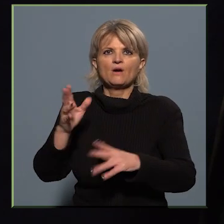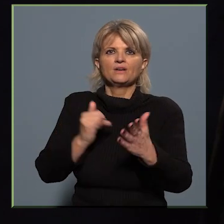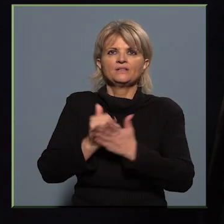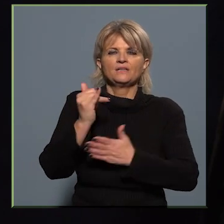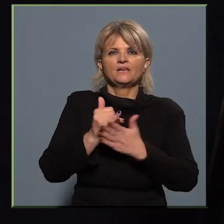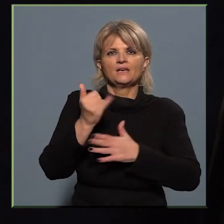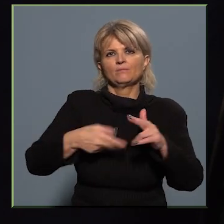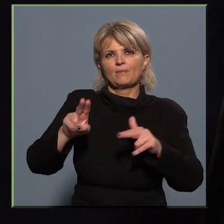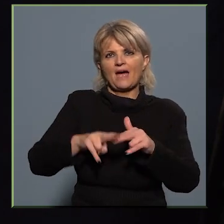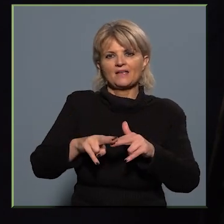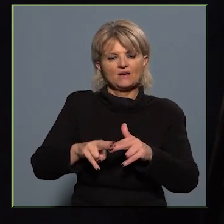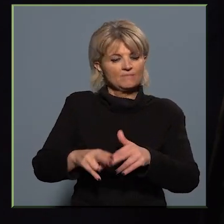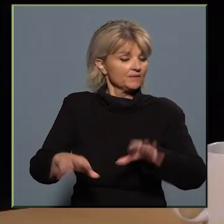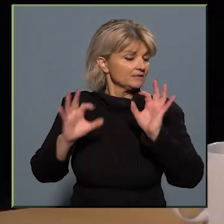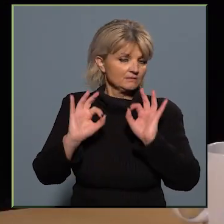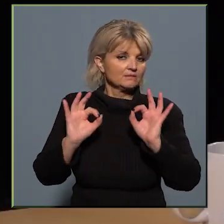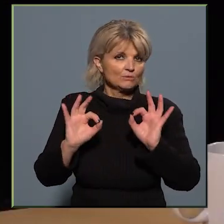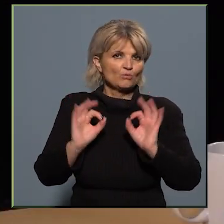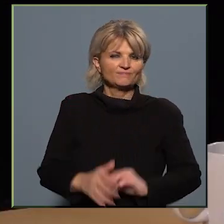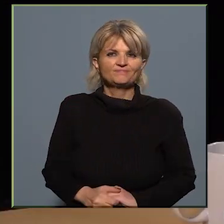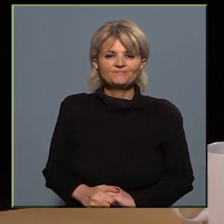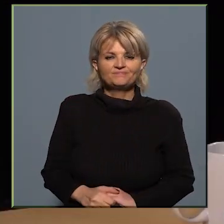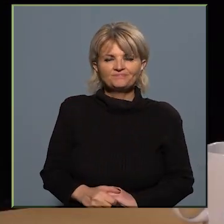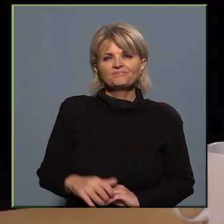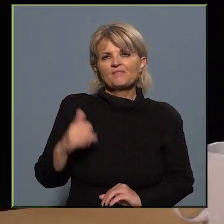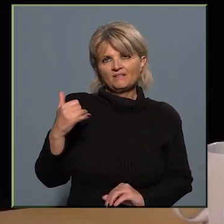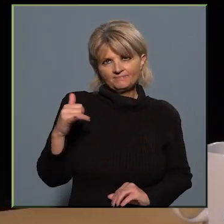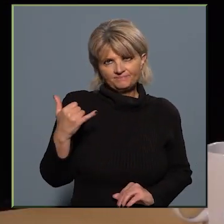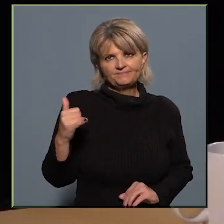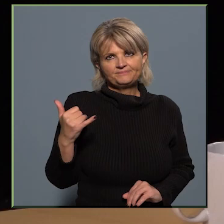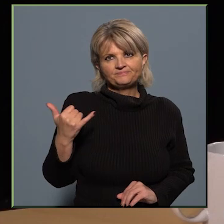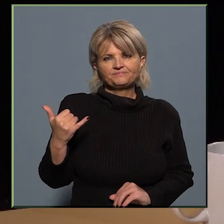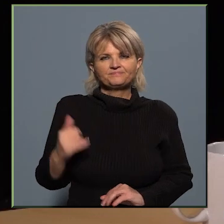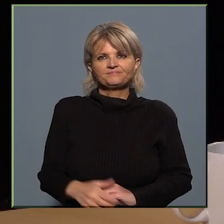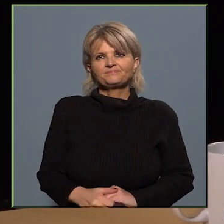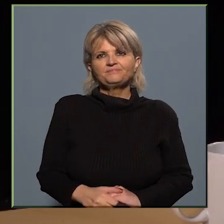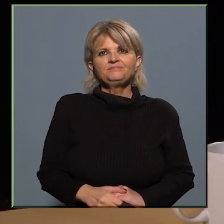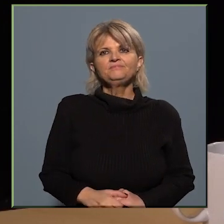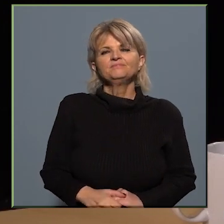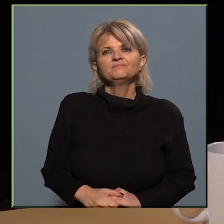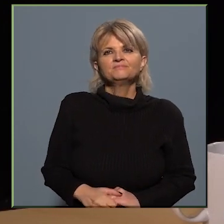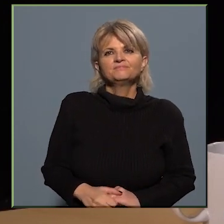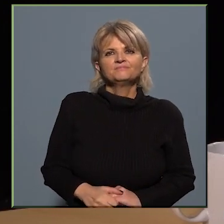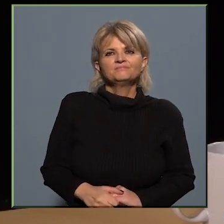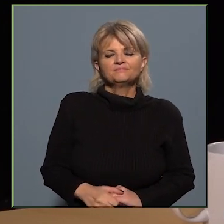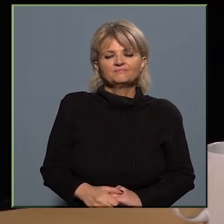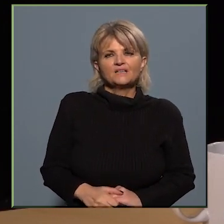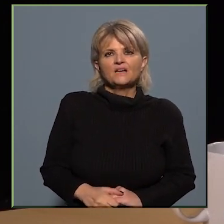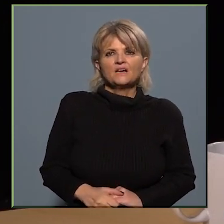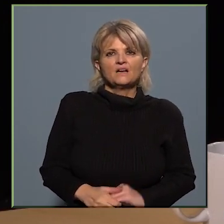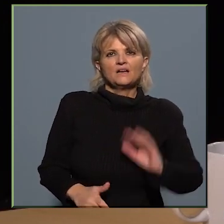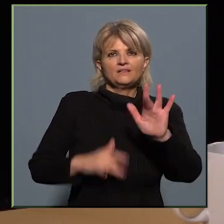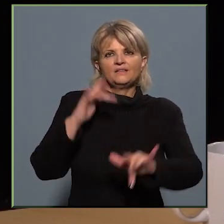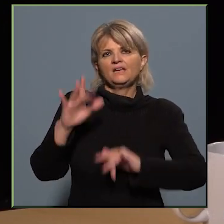Ez úgy tűnik, bejött ez a vállalkozás, igaz-e? Bejött. Itt megint meg kell fogalmazni, hogy fanyalogtak némelyek,